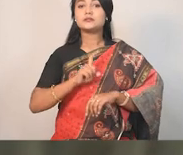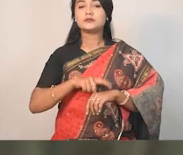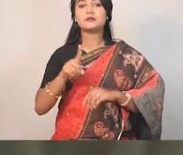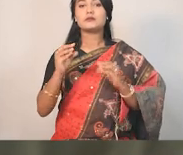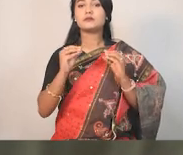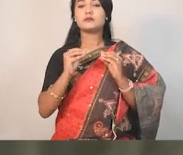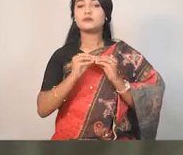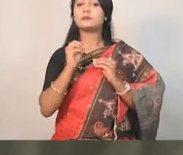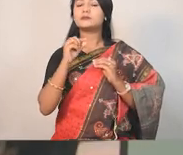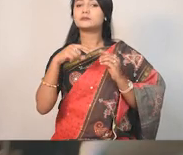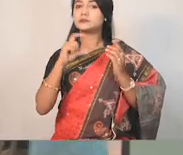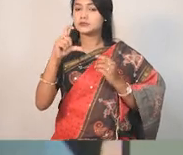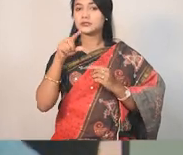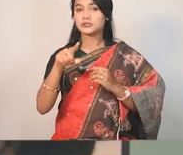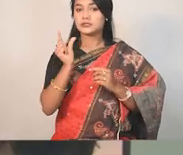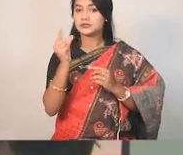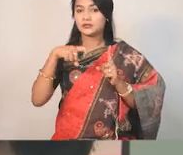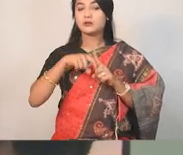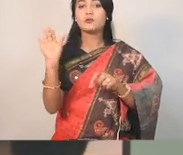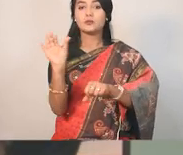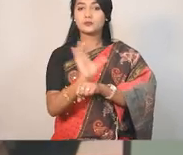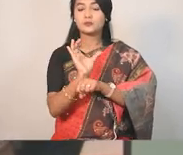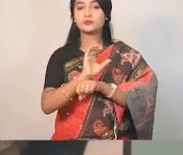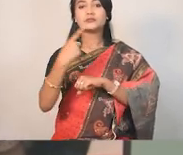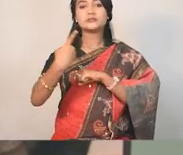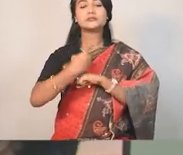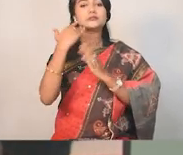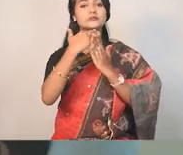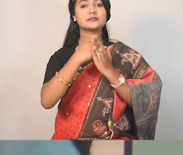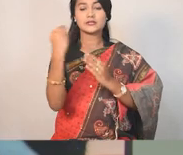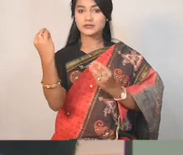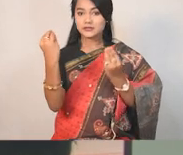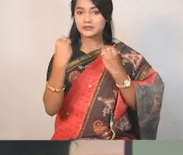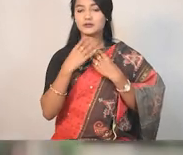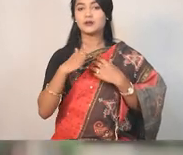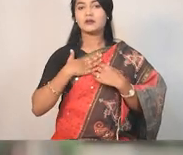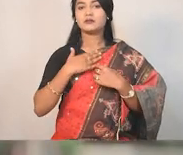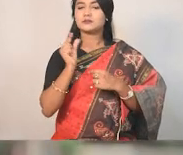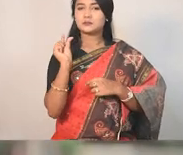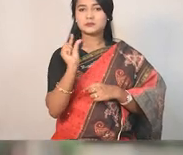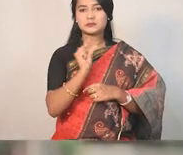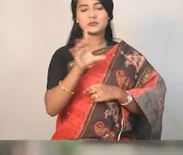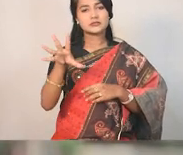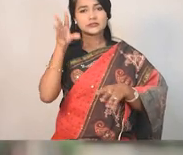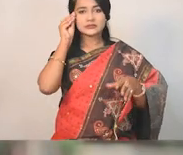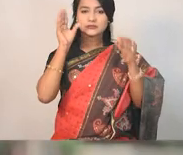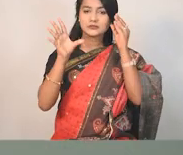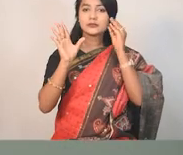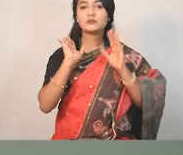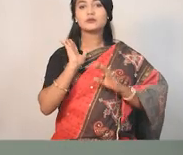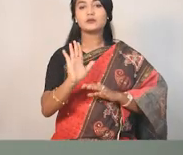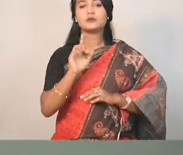সময় ব্রিটিশ কাউন্সিল আমাদেরকে যে অনলাইনে কিছু টপিকগুলো দিয়েছিল সেইটা থেকেও আমরা কিন্তু অনেকেই কিছুটা